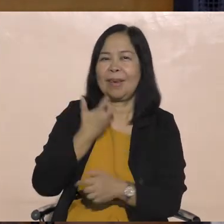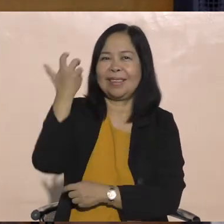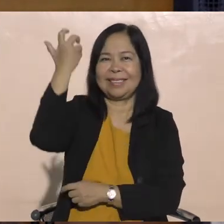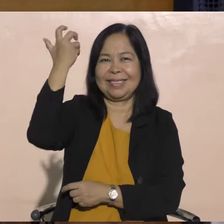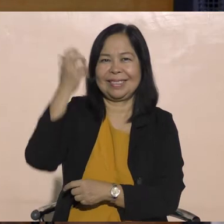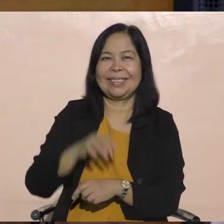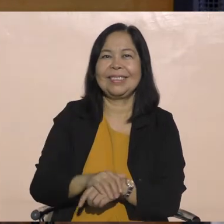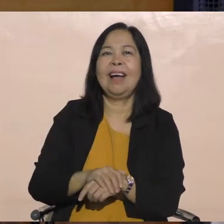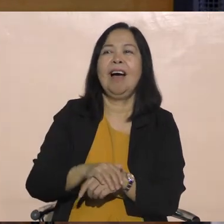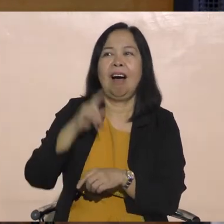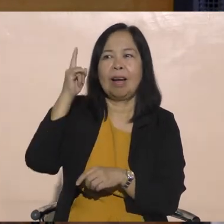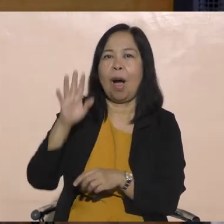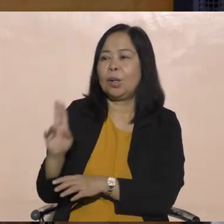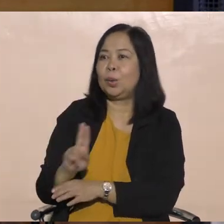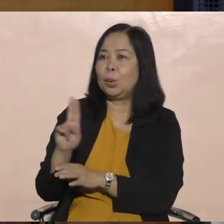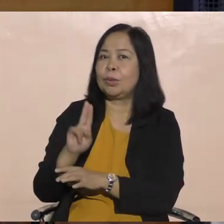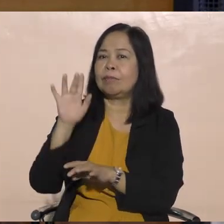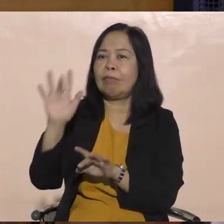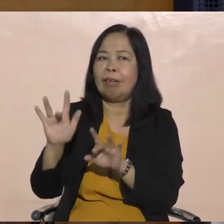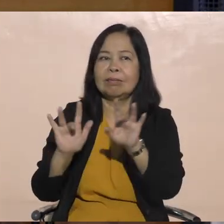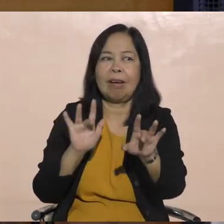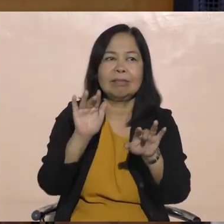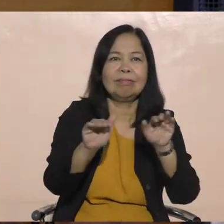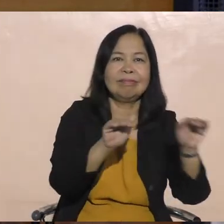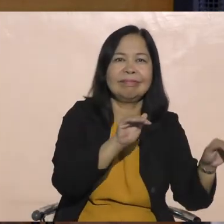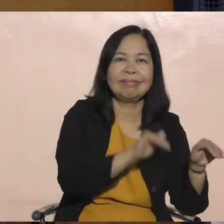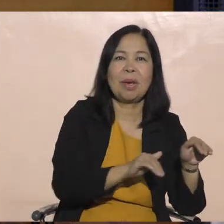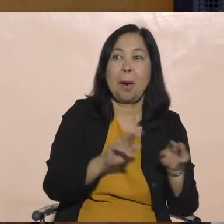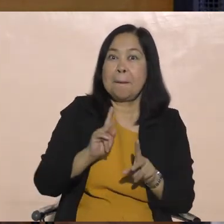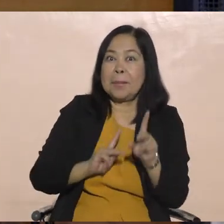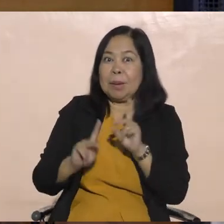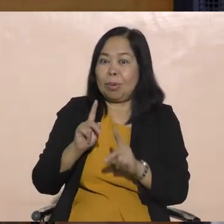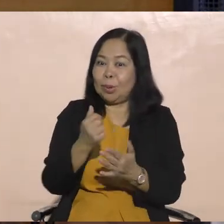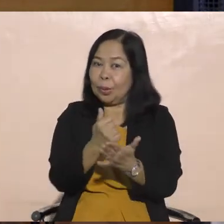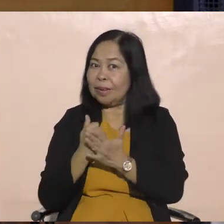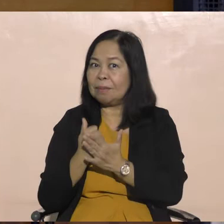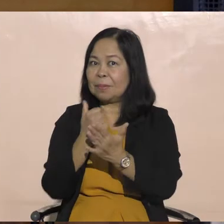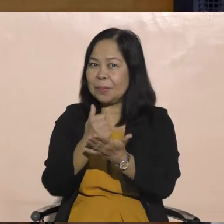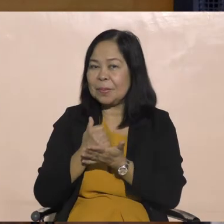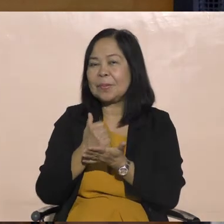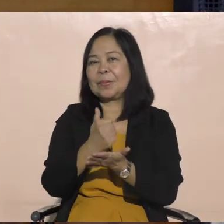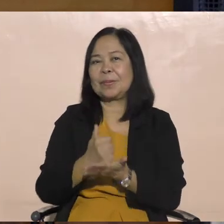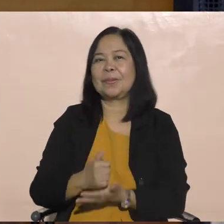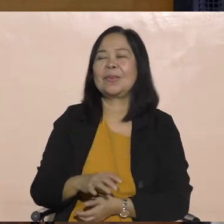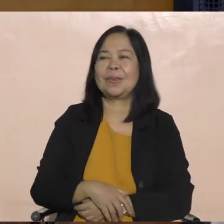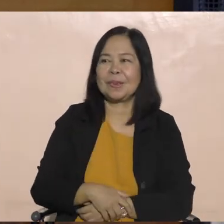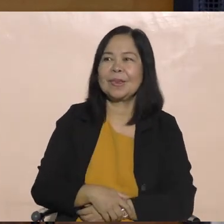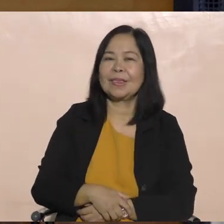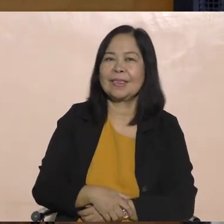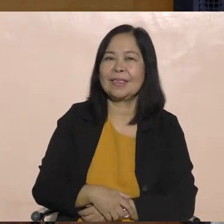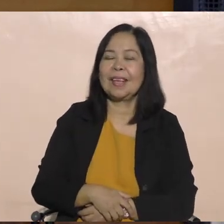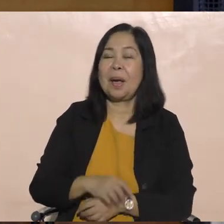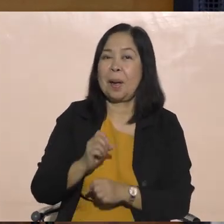us. He uses people, mga igsoon, nga wala na hugi expect nga iyang pagagamiton. And to make that long story